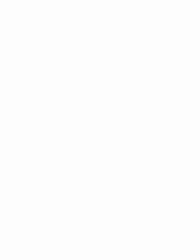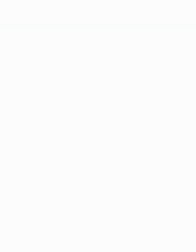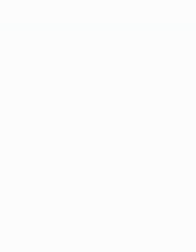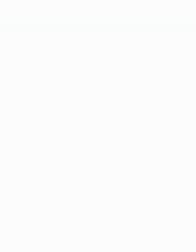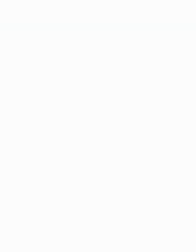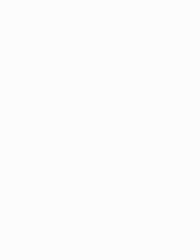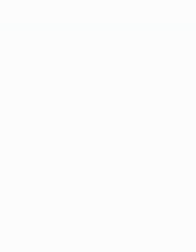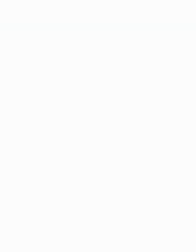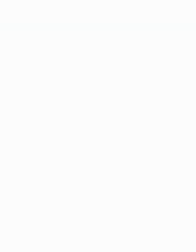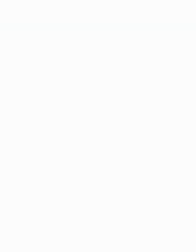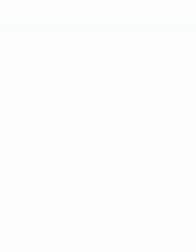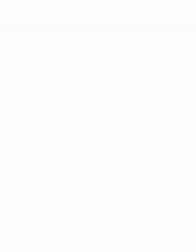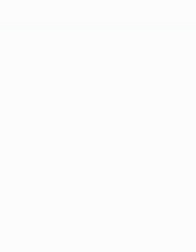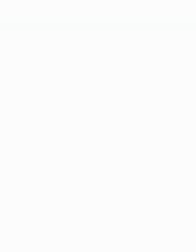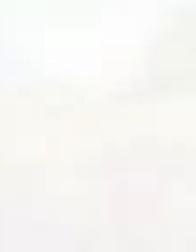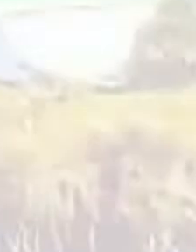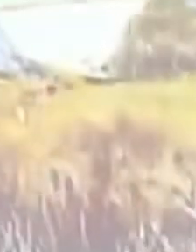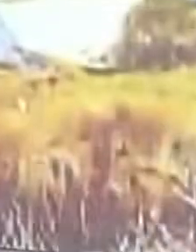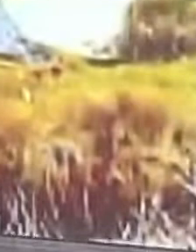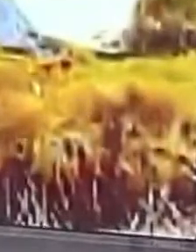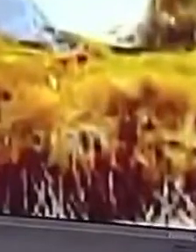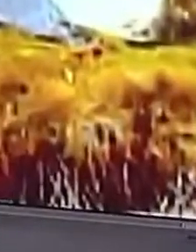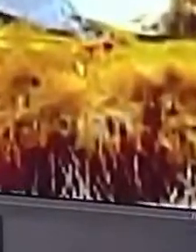Didik TV KPM.